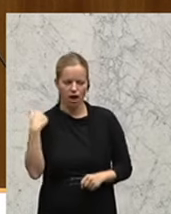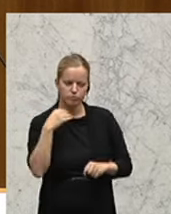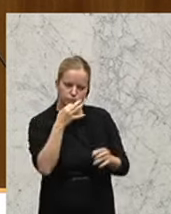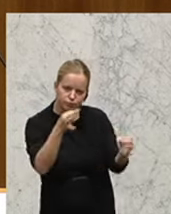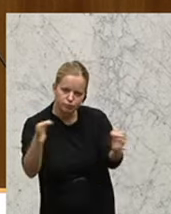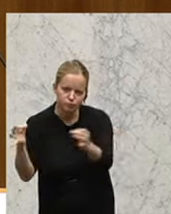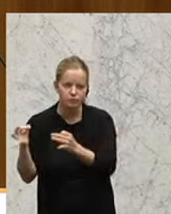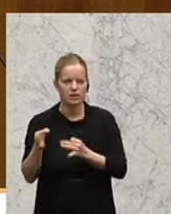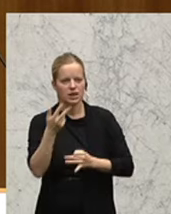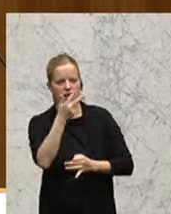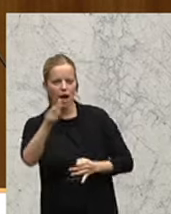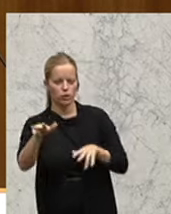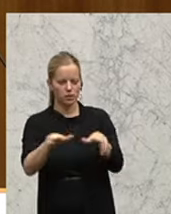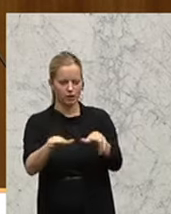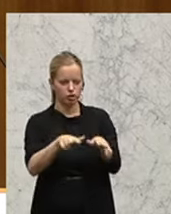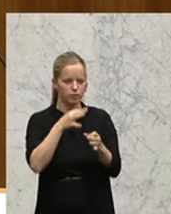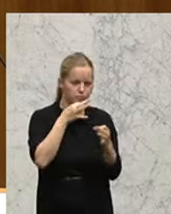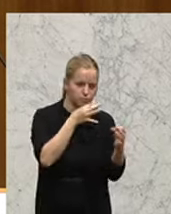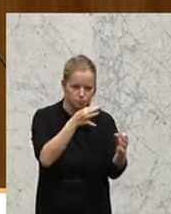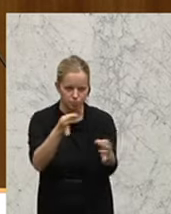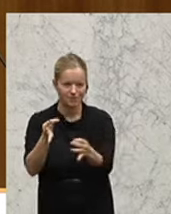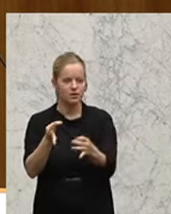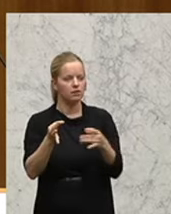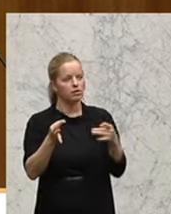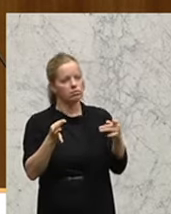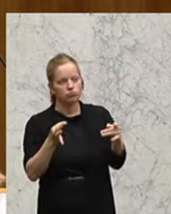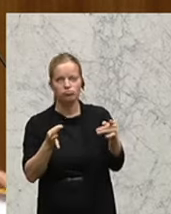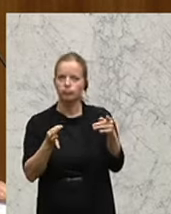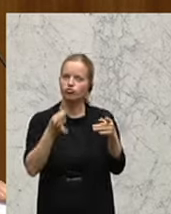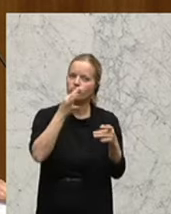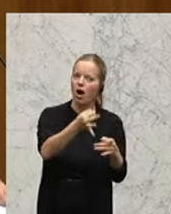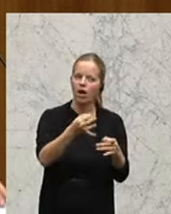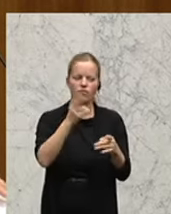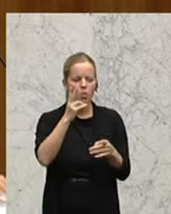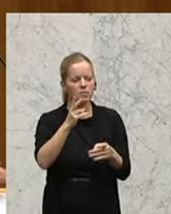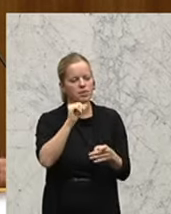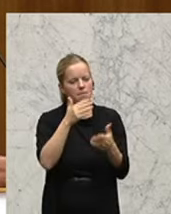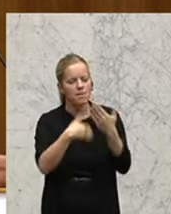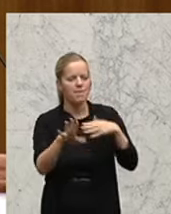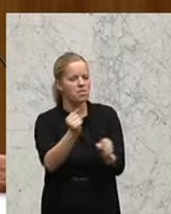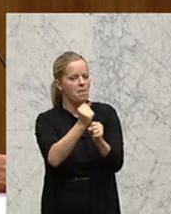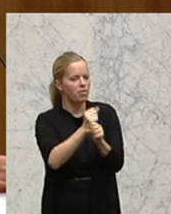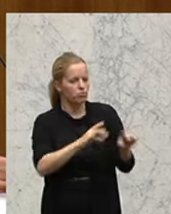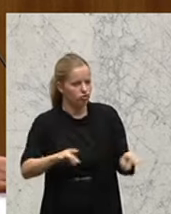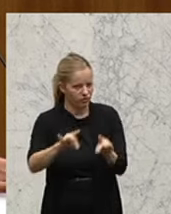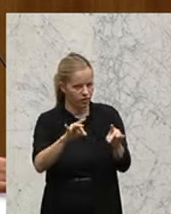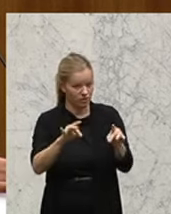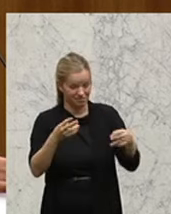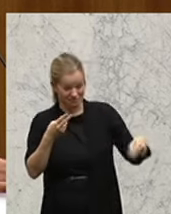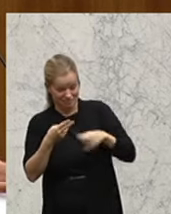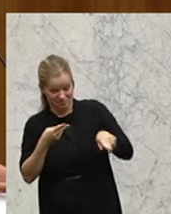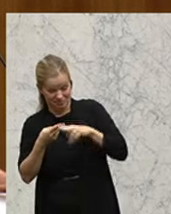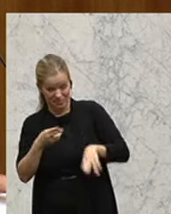befragt, warum sie glauben, dass nicht mehr Mitarbeiter beschäftigt werden in den Betrieben. Und mit 64%